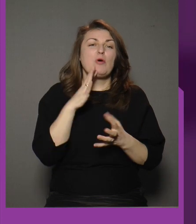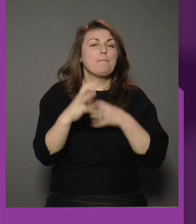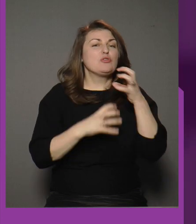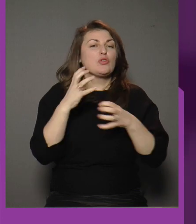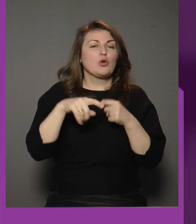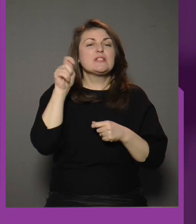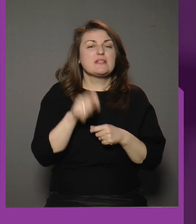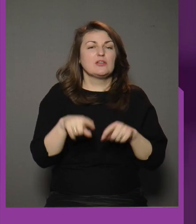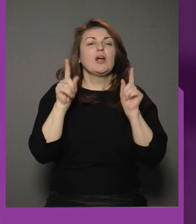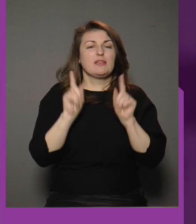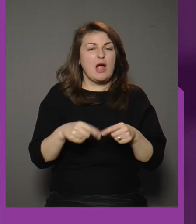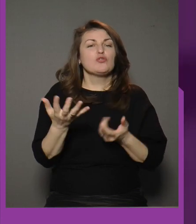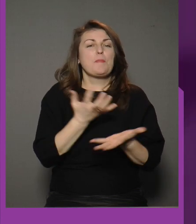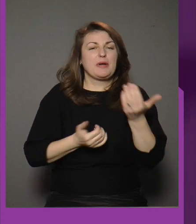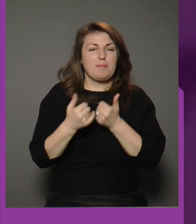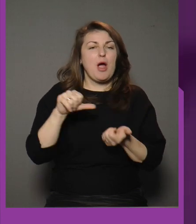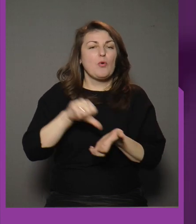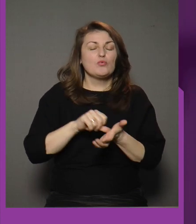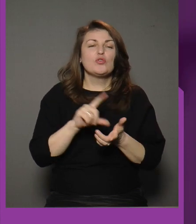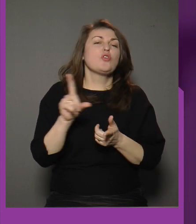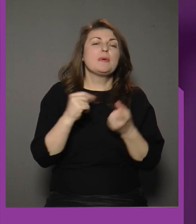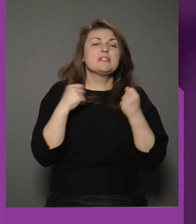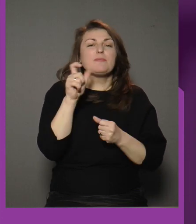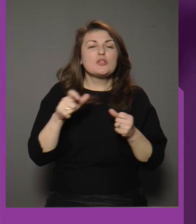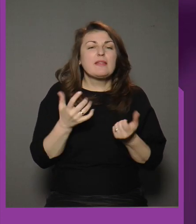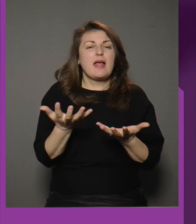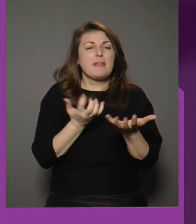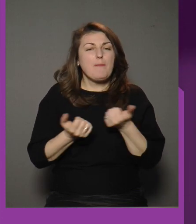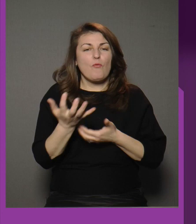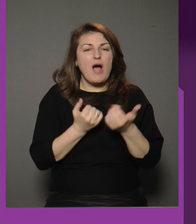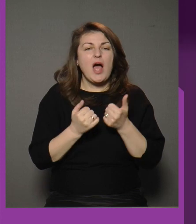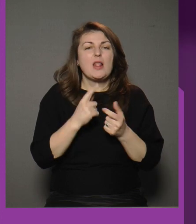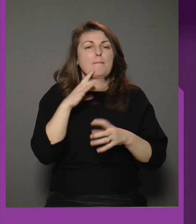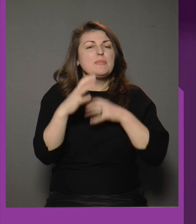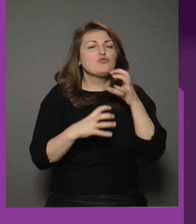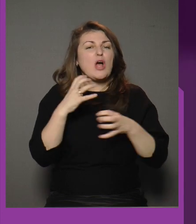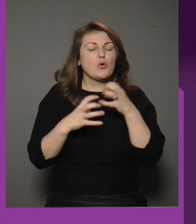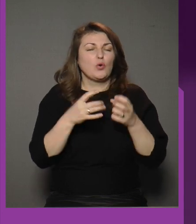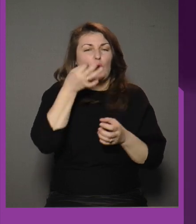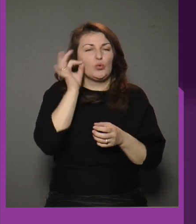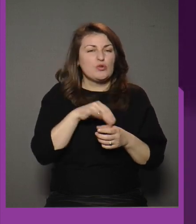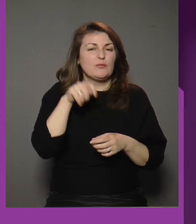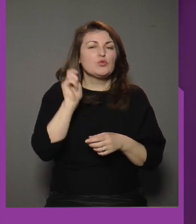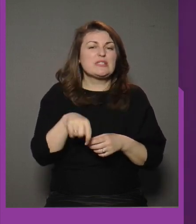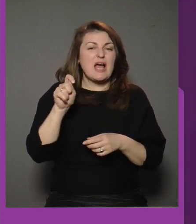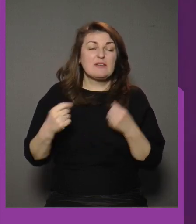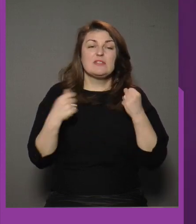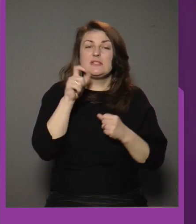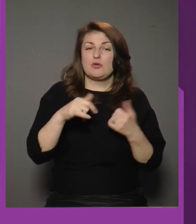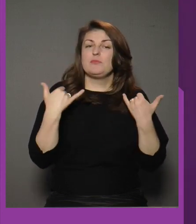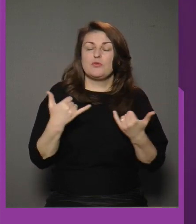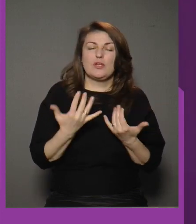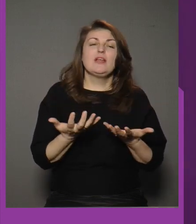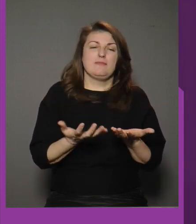стартах також приймаємо участь, щоб спортсмени набували міжнародного досвіду стартів. Спортсменам сьогодні